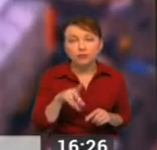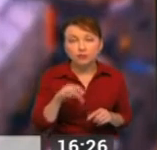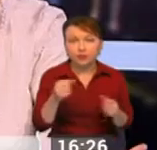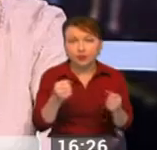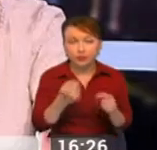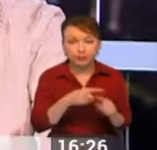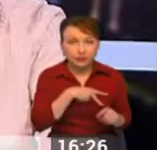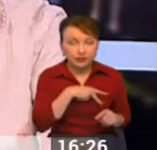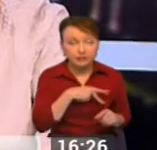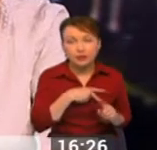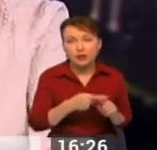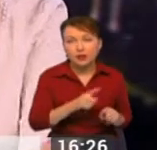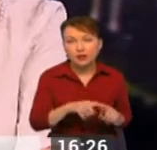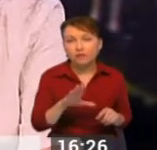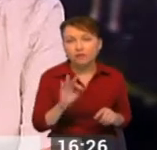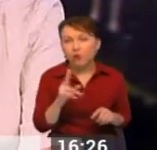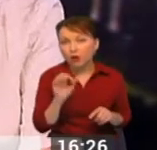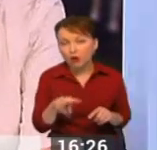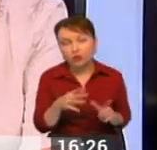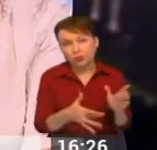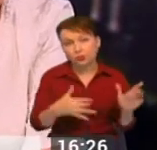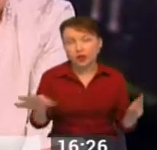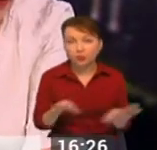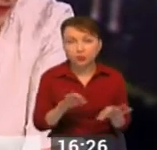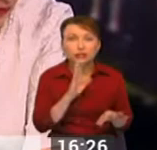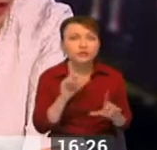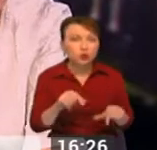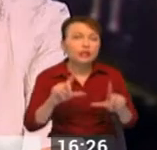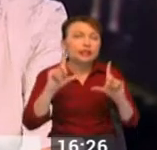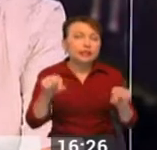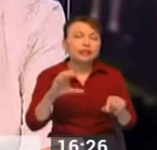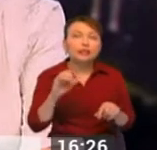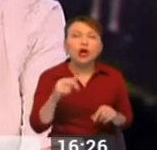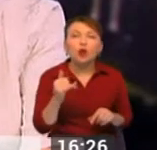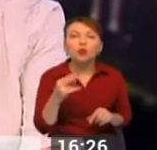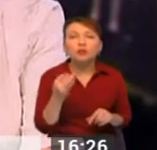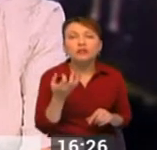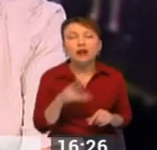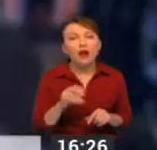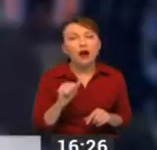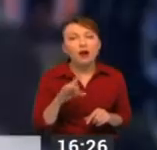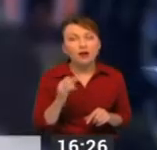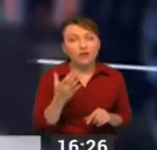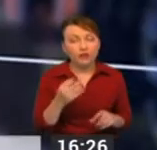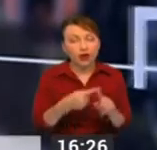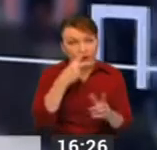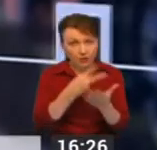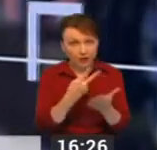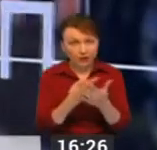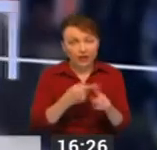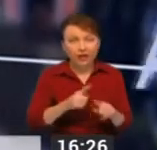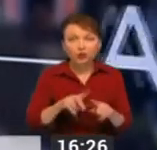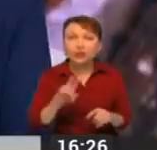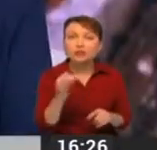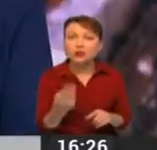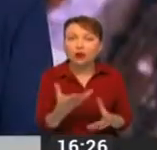«Вокал и инструментальная музыка». И, конечно же, она тоже едет в Саудовскую Аравию. И вот она показала эту национальную